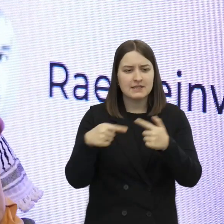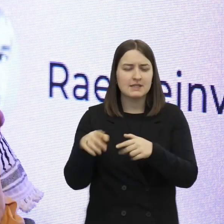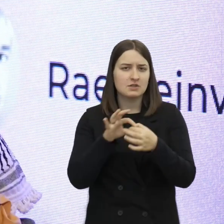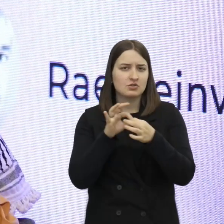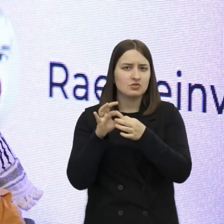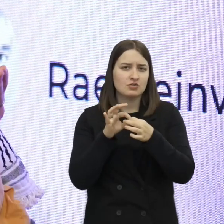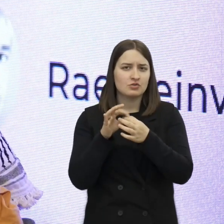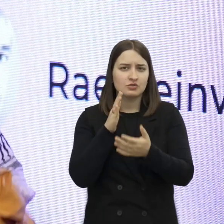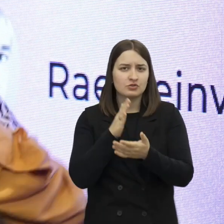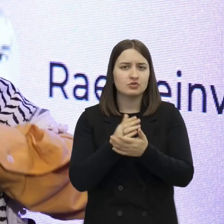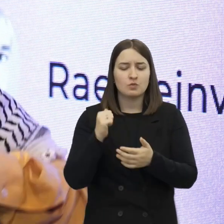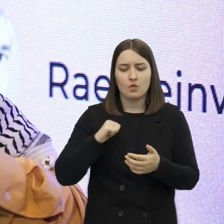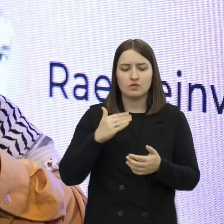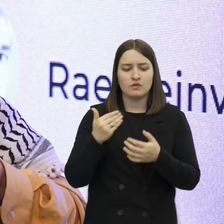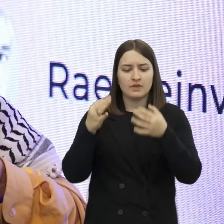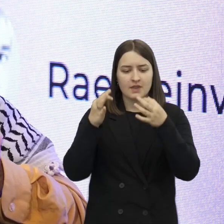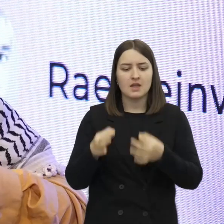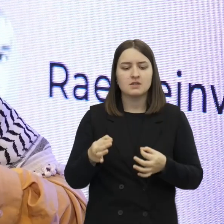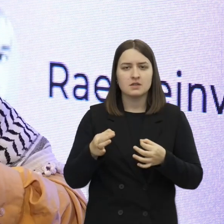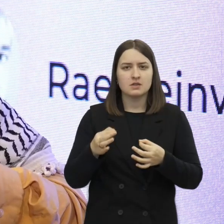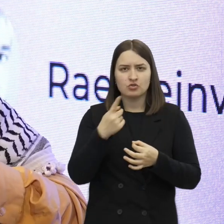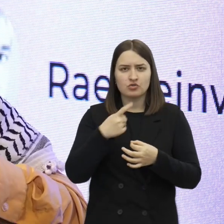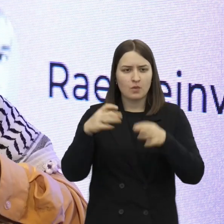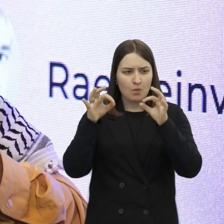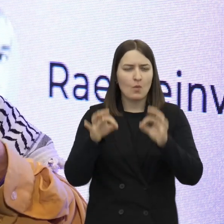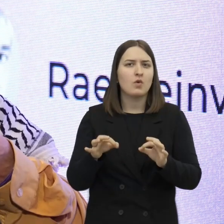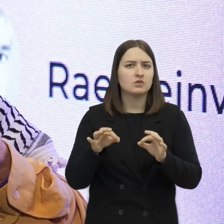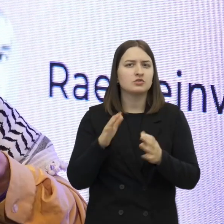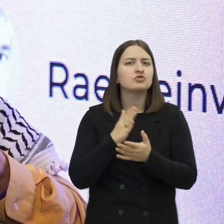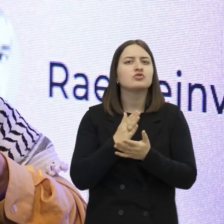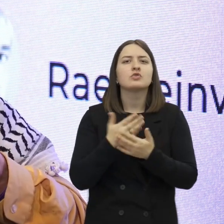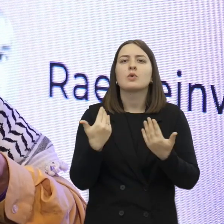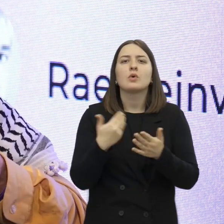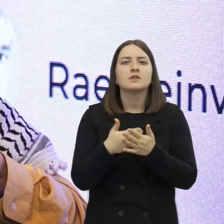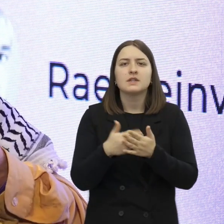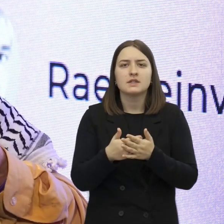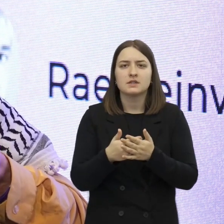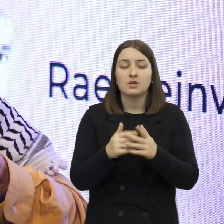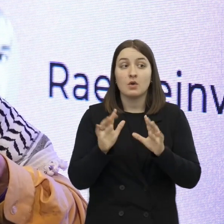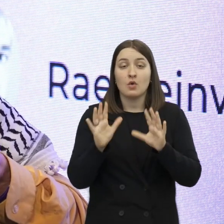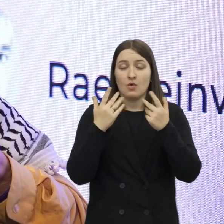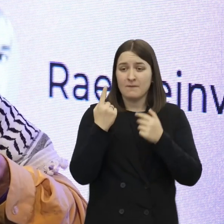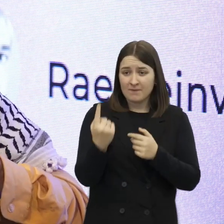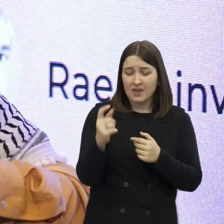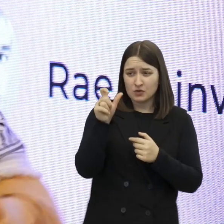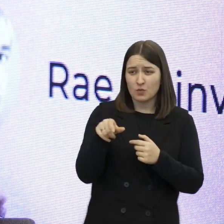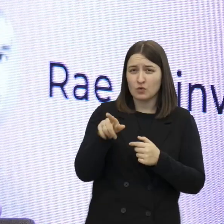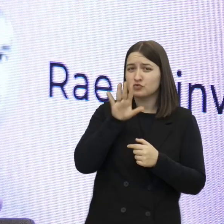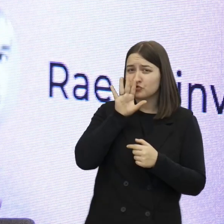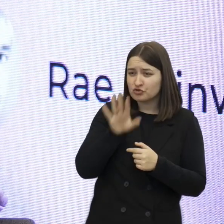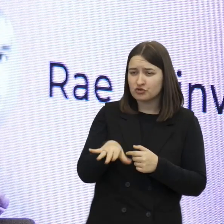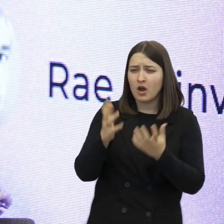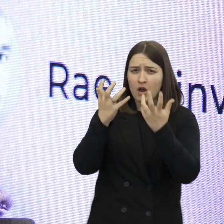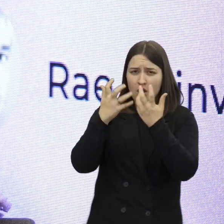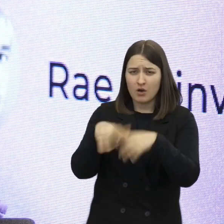teisės yra universalios, kodėl neapykanta prieš vieną grupę kenkia visai visuomeniai ir visiems kitiems žmonėms, kodėl